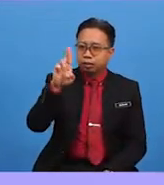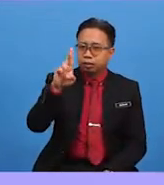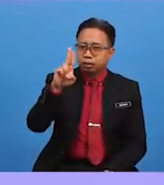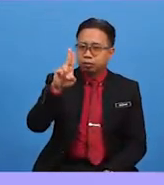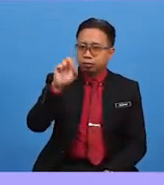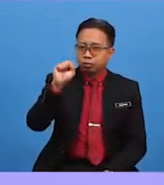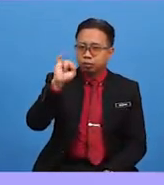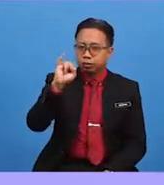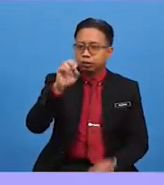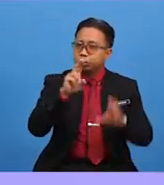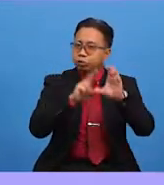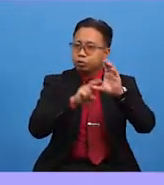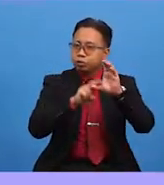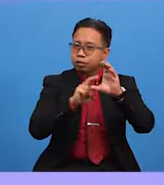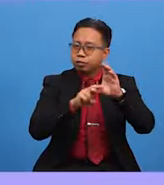ke-ru-si.